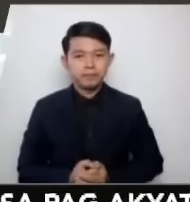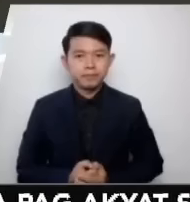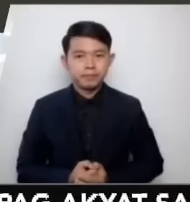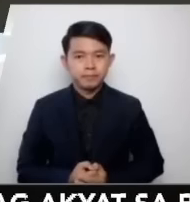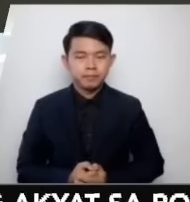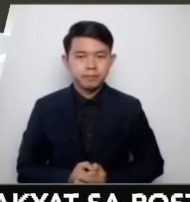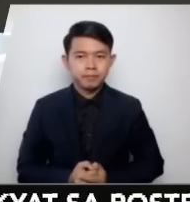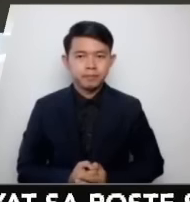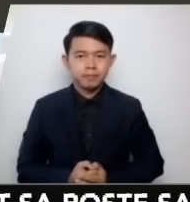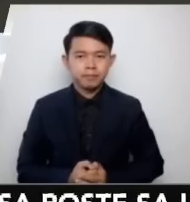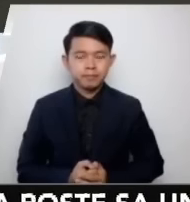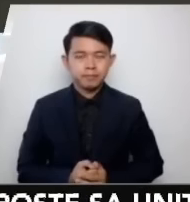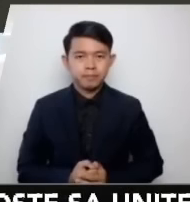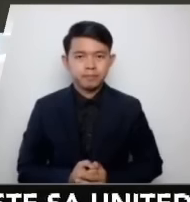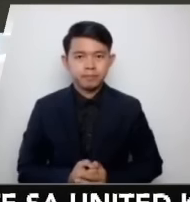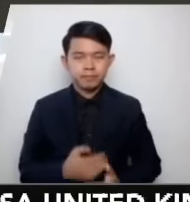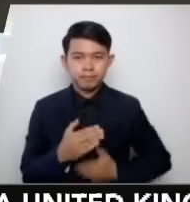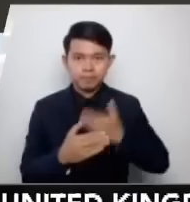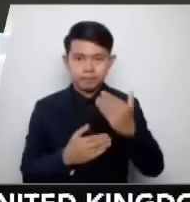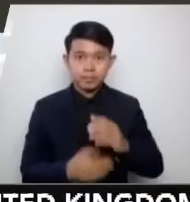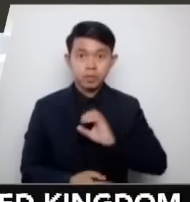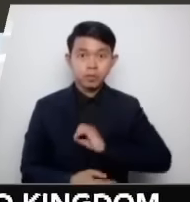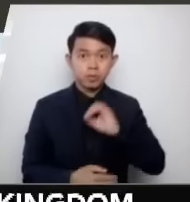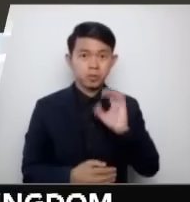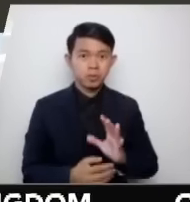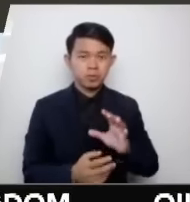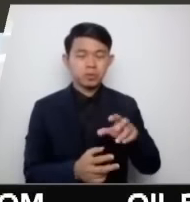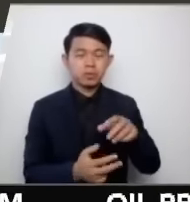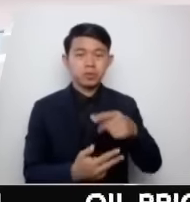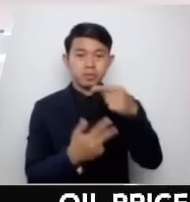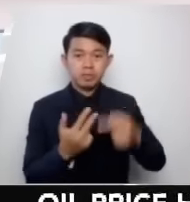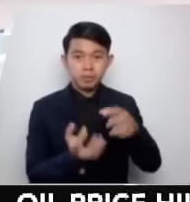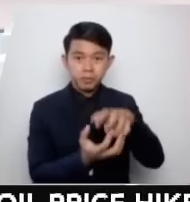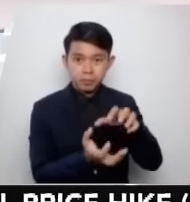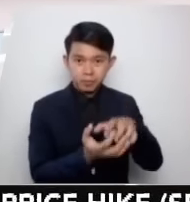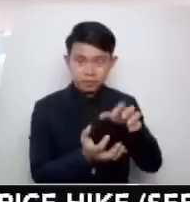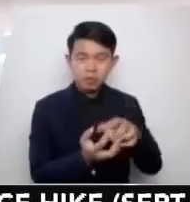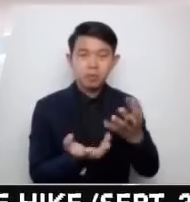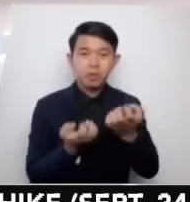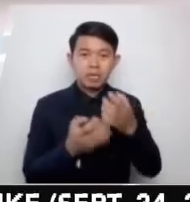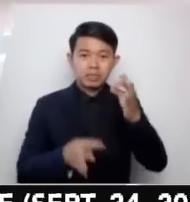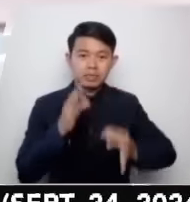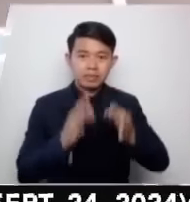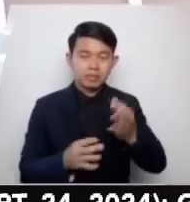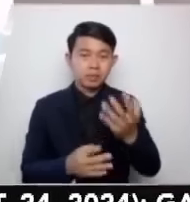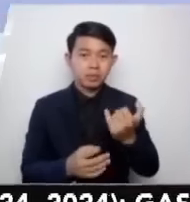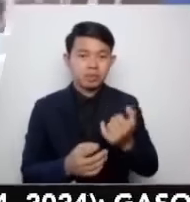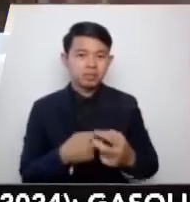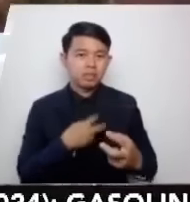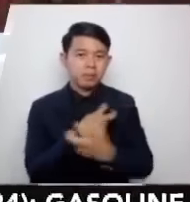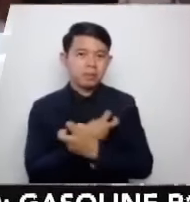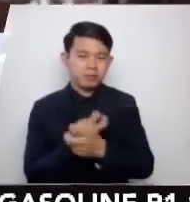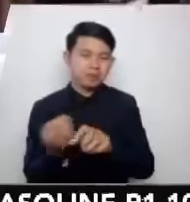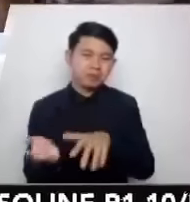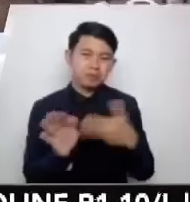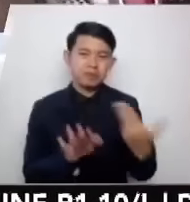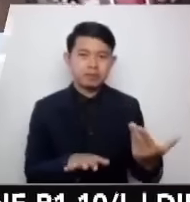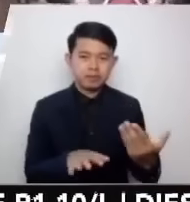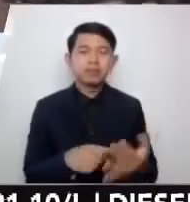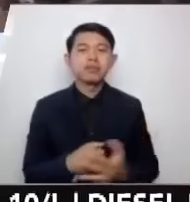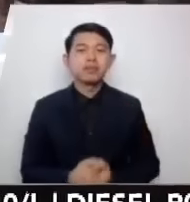Hustisya ang panawagan ng may-ari ng 3 asong ilason umano sa Talisay City, Cebu. Nagsagawa na ng investigasyon ang mga opisyal ng Barangay Tabunok at Talisay